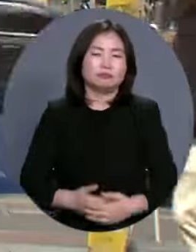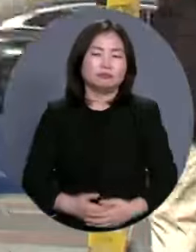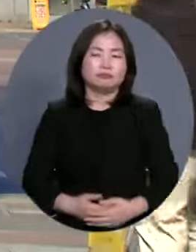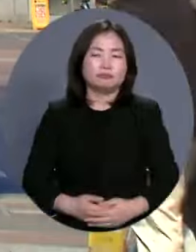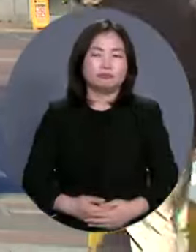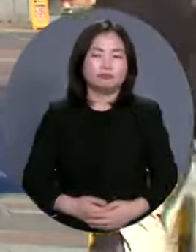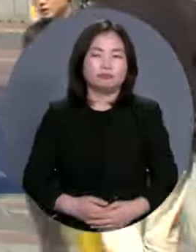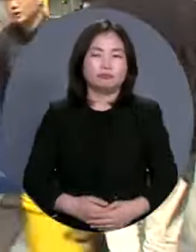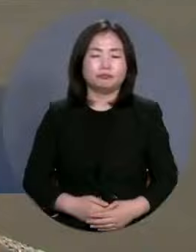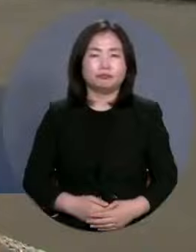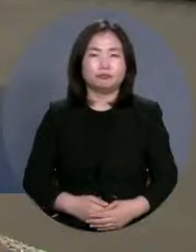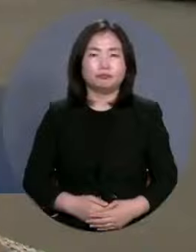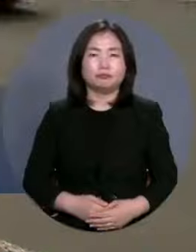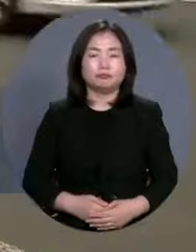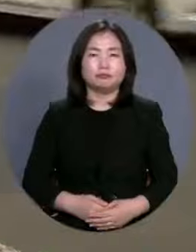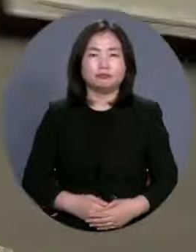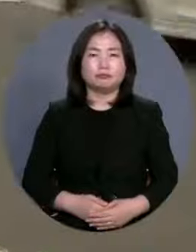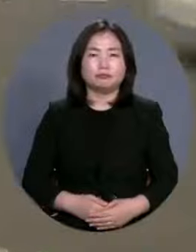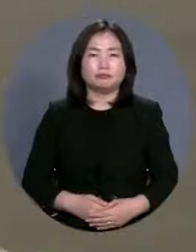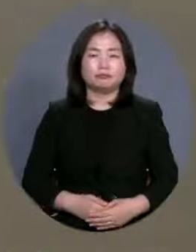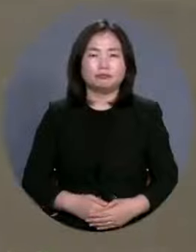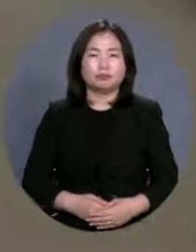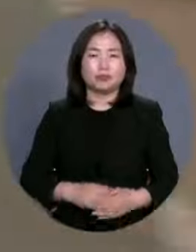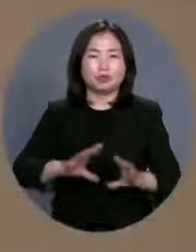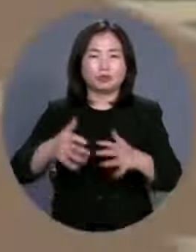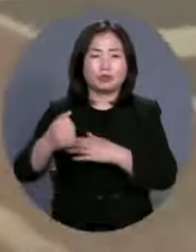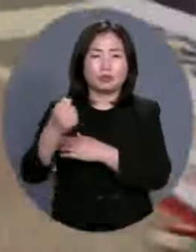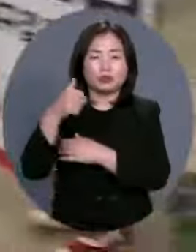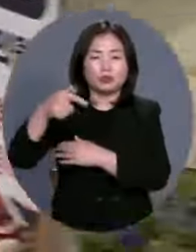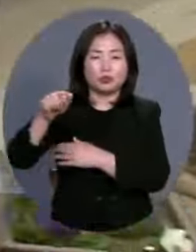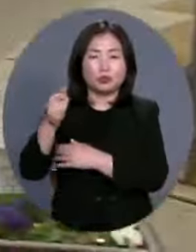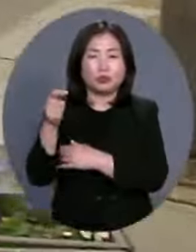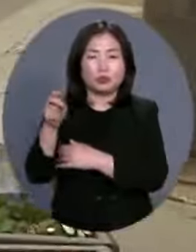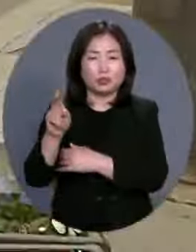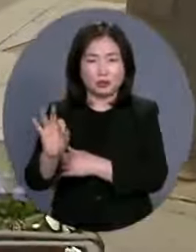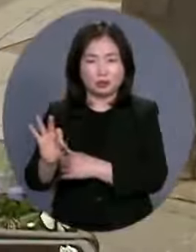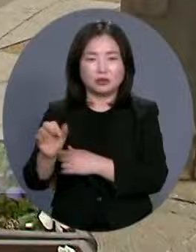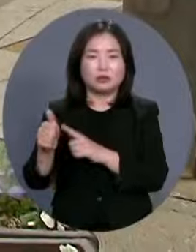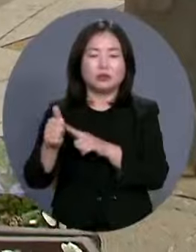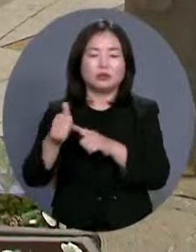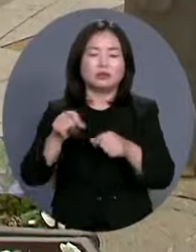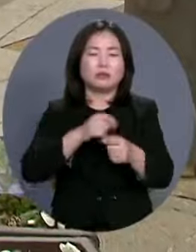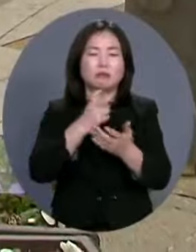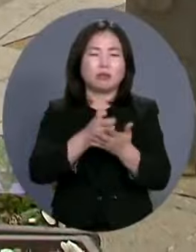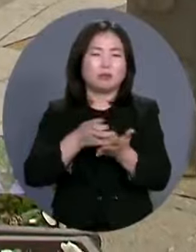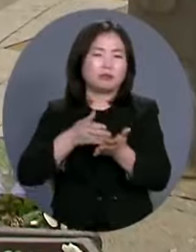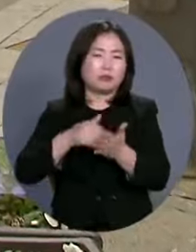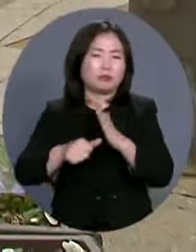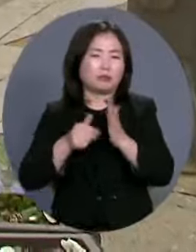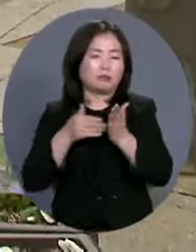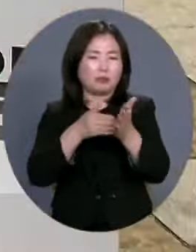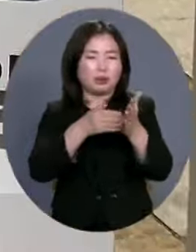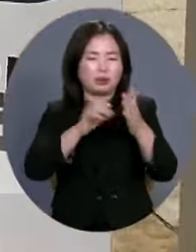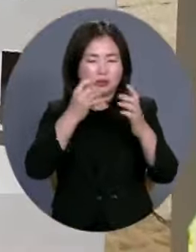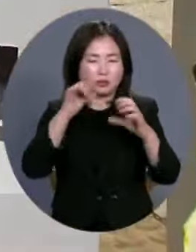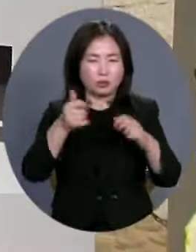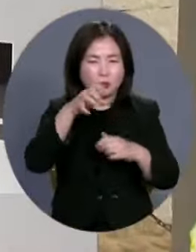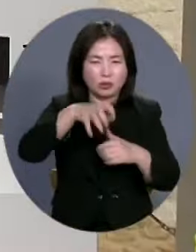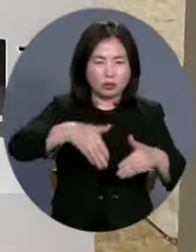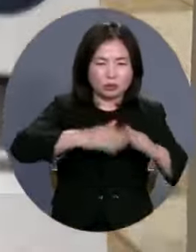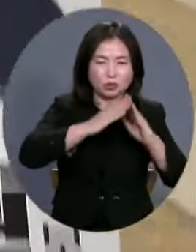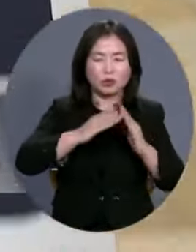꼭 요청드리고 싶습니다. 국민의힘 주호영 후보는 특별법을 대표 발의한 대구 경북 신공항